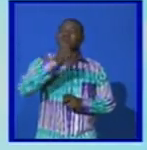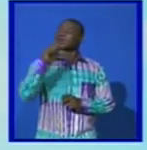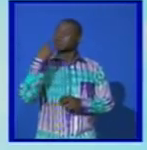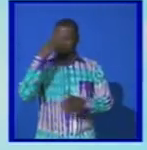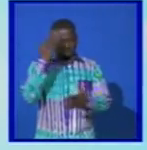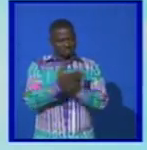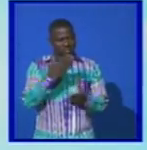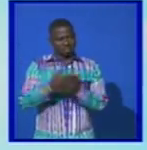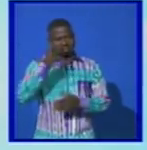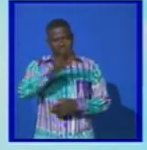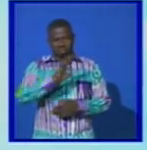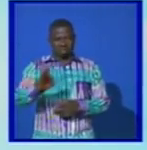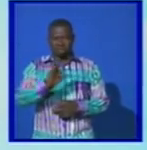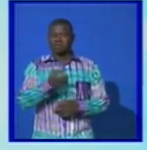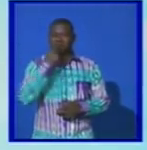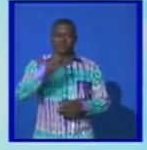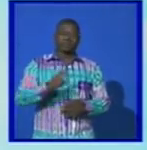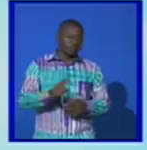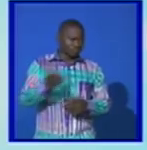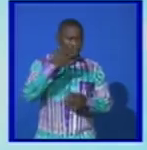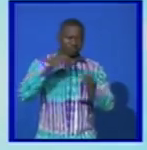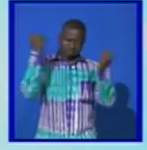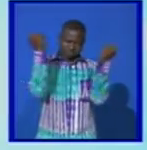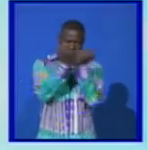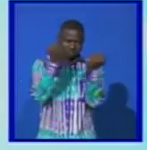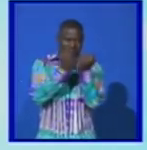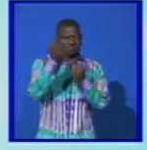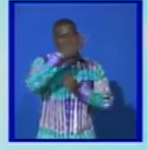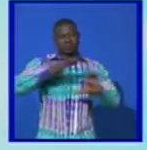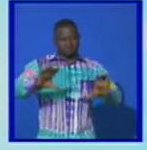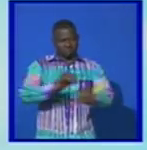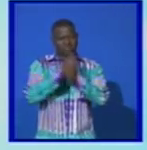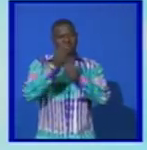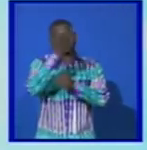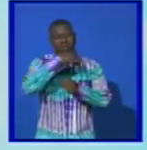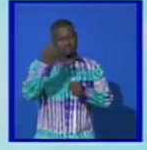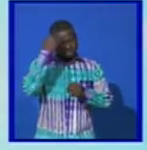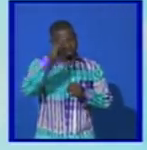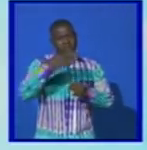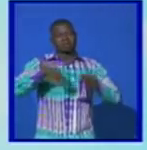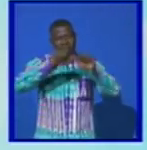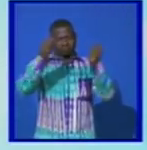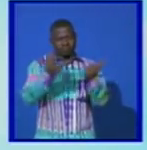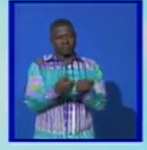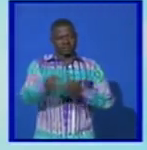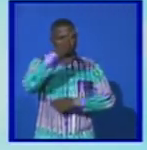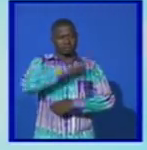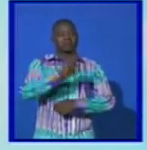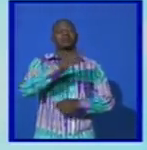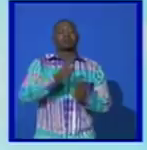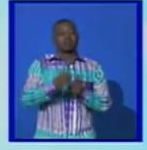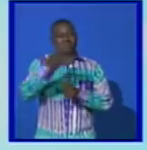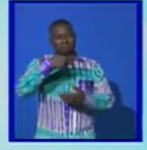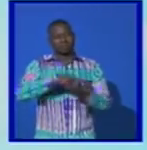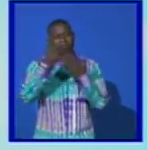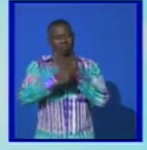tous les moyens. Un forum national s'est tenu hier à Ouagadougou à l'initiative de l'association des bénéficiaires des programmes d'échange culturel entre les